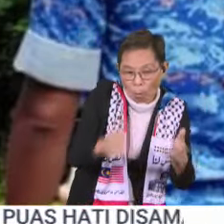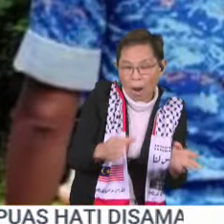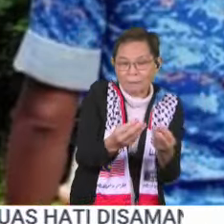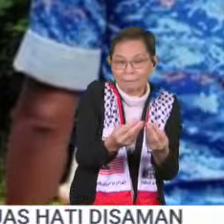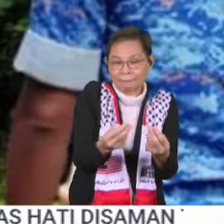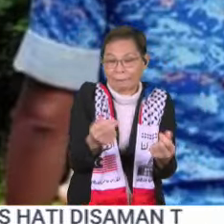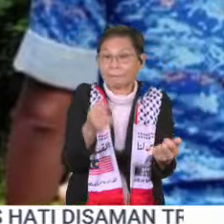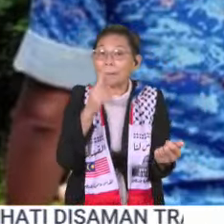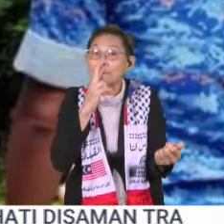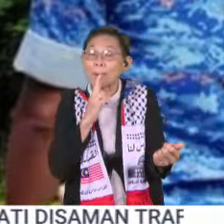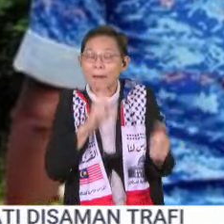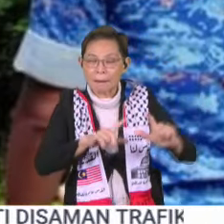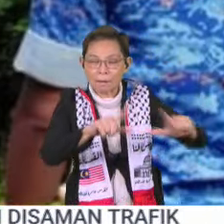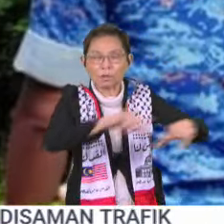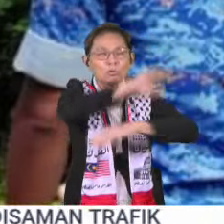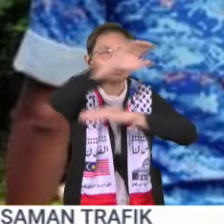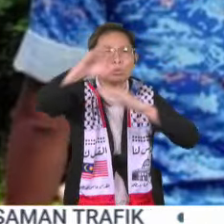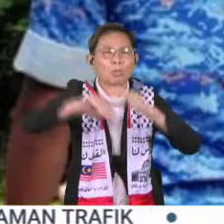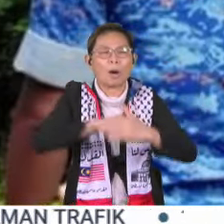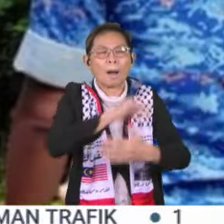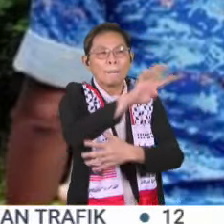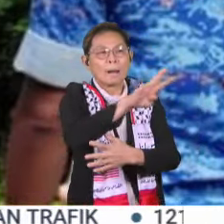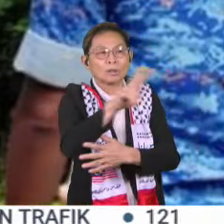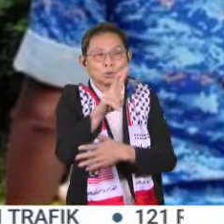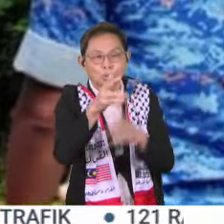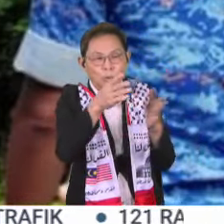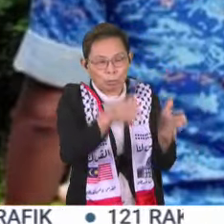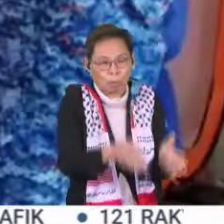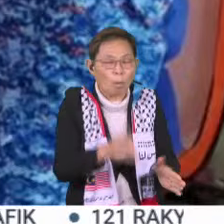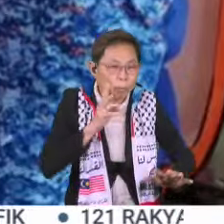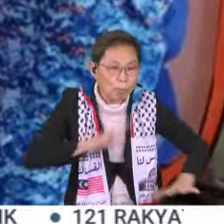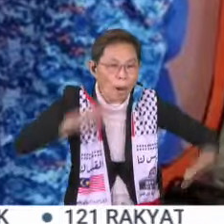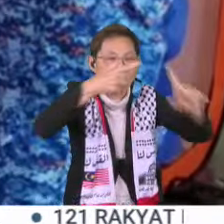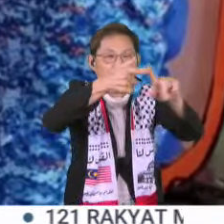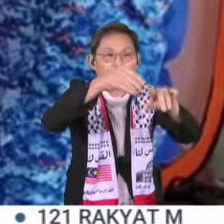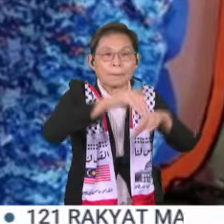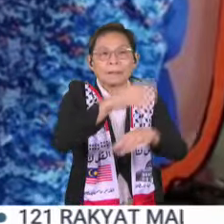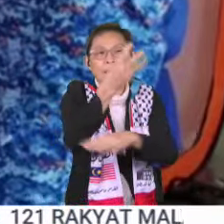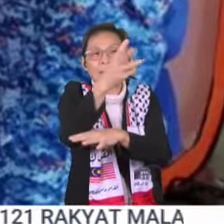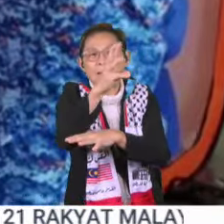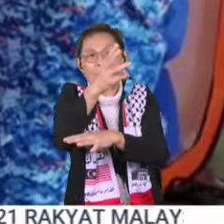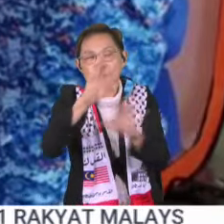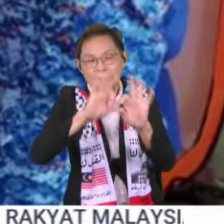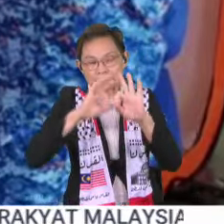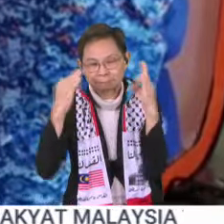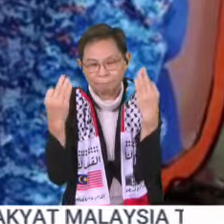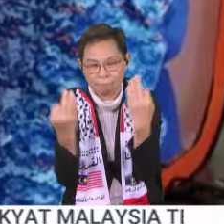Tanah Merah bagi menempatkan keseluruhan 42 penduduk terjejas banjir daripada 16